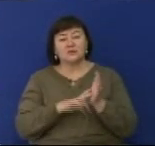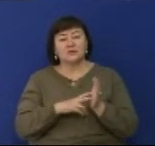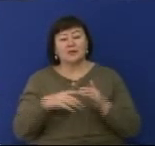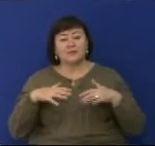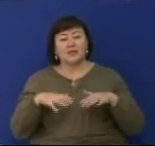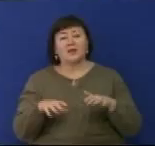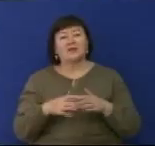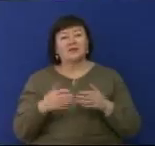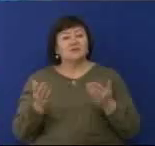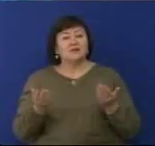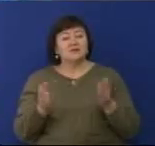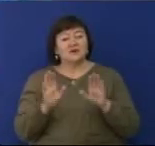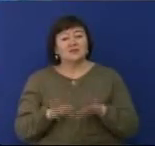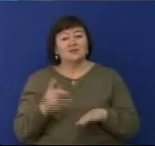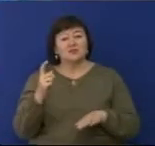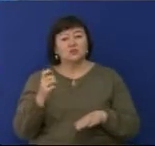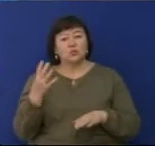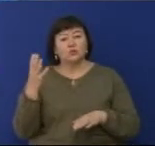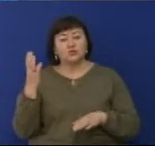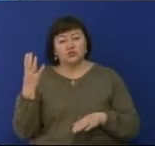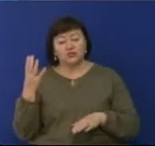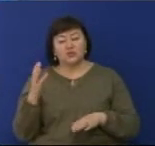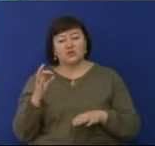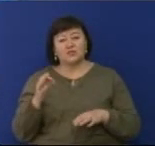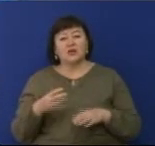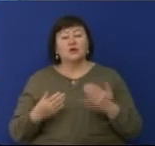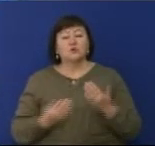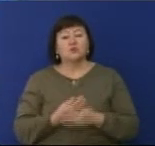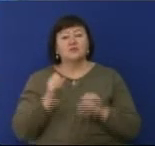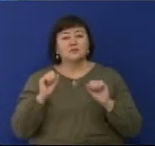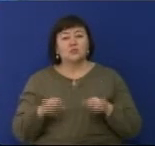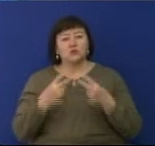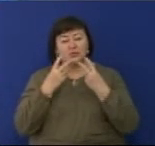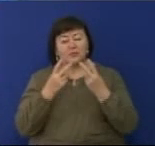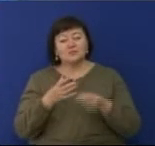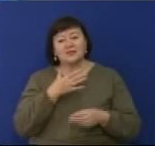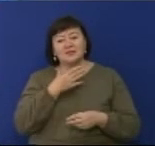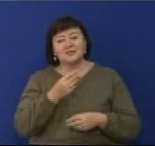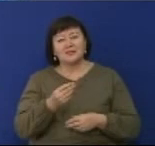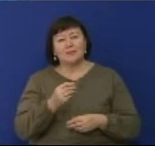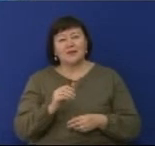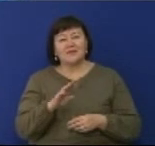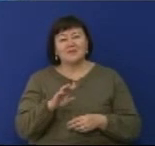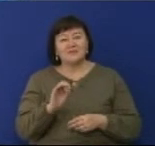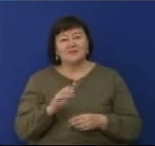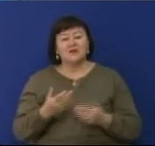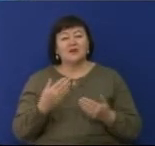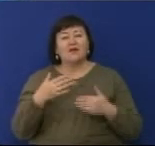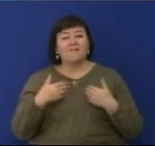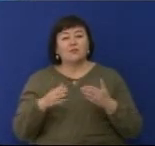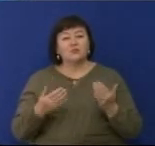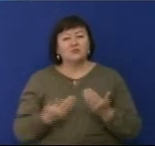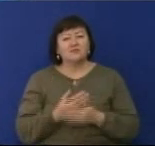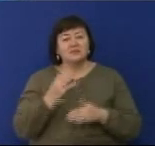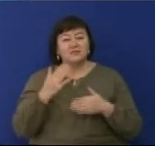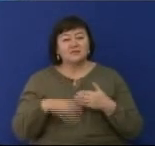104 напомним что наши новости можете так же посмотреть на сайте семей kiwi.kz на этом выпуск новостей завершён